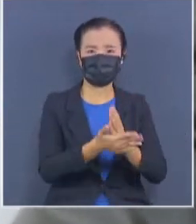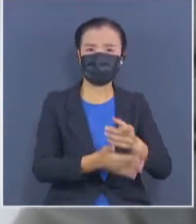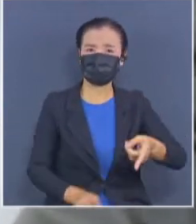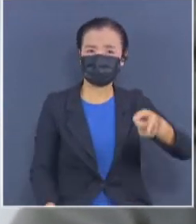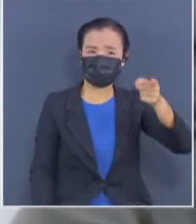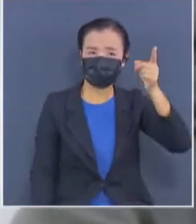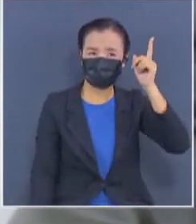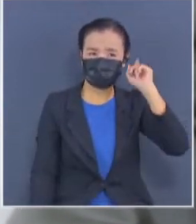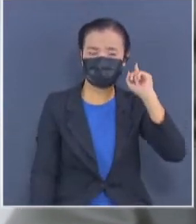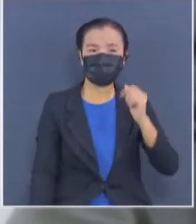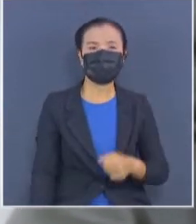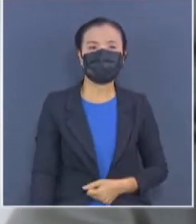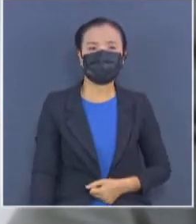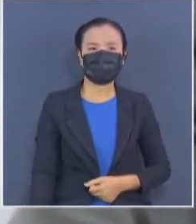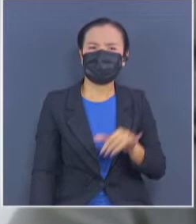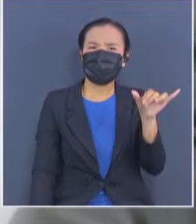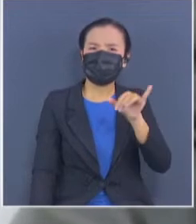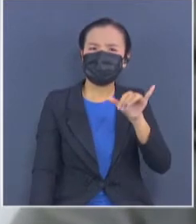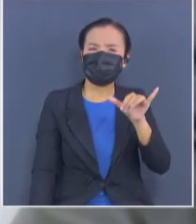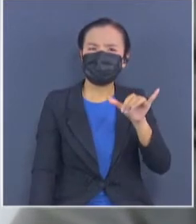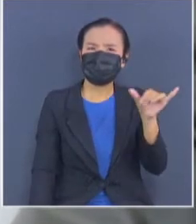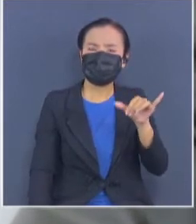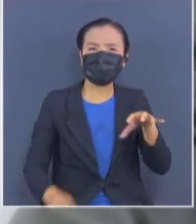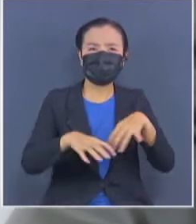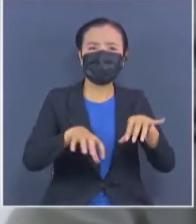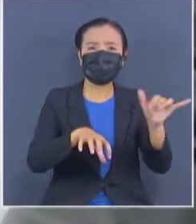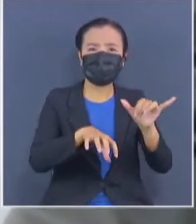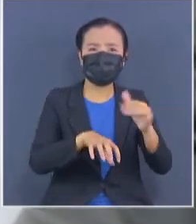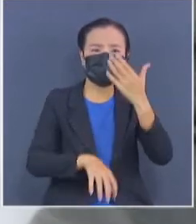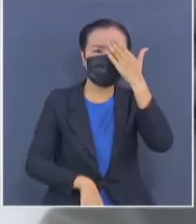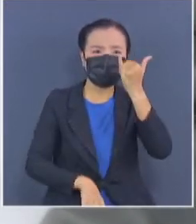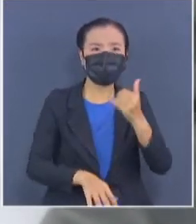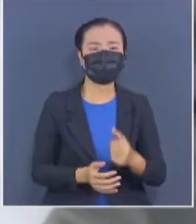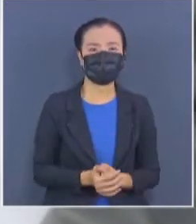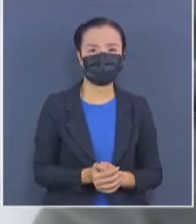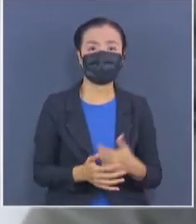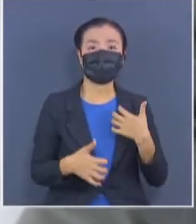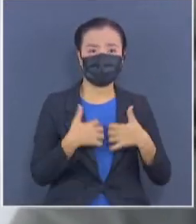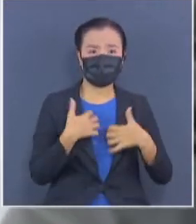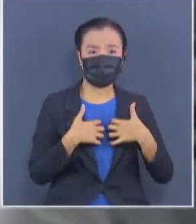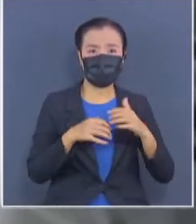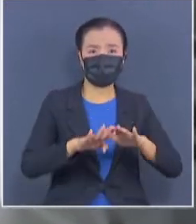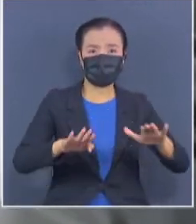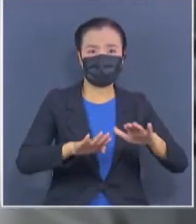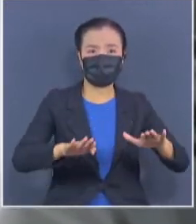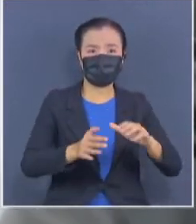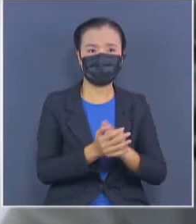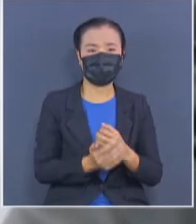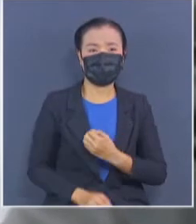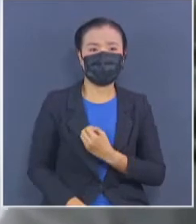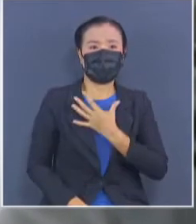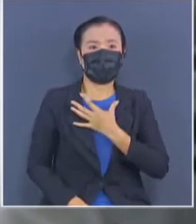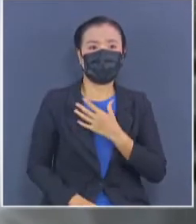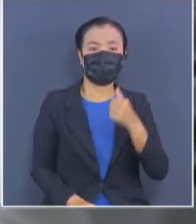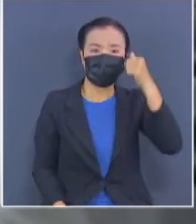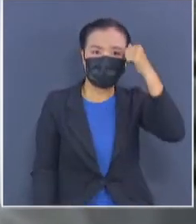มากแล้วทำไมโรงเรียนถึงไม่ไม่ทำความสะอาดหรือจัดการอะไรให้เร็วกว่านี้ก็เป็นเสียงความเดือดร้อนนะคะของน้องๆที่เขาตกใจอ่ะ